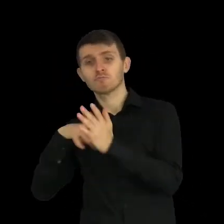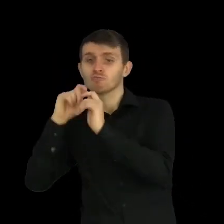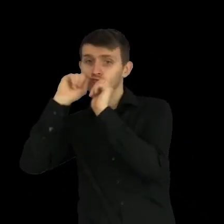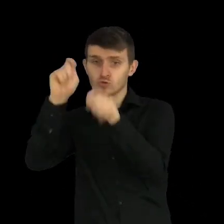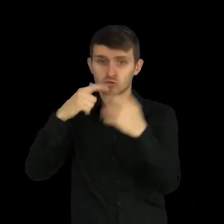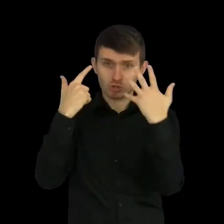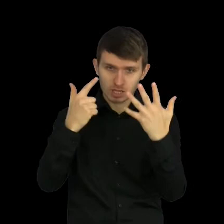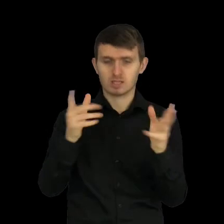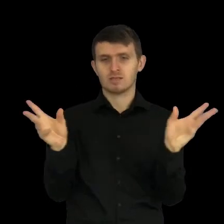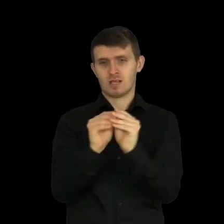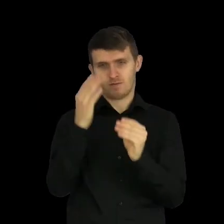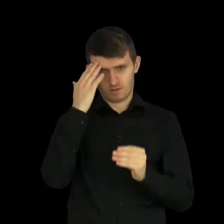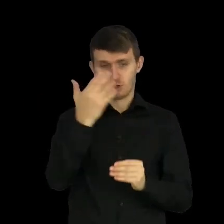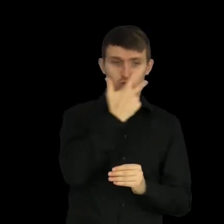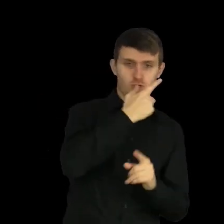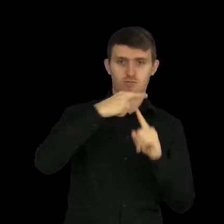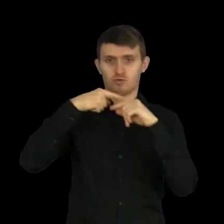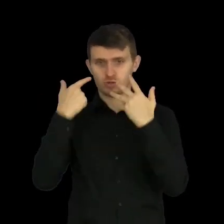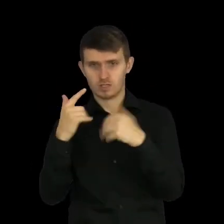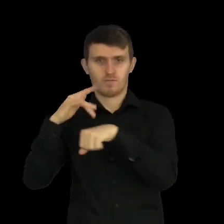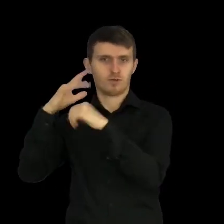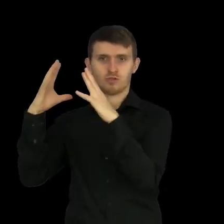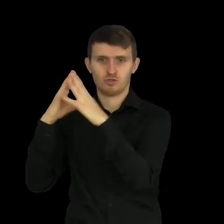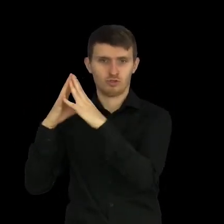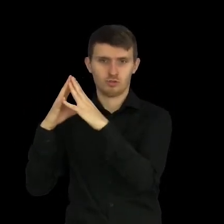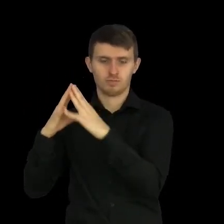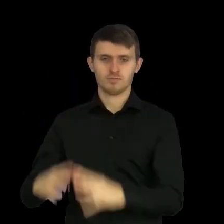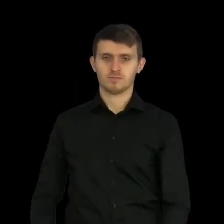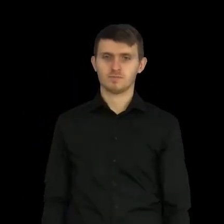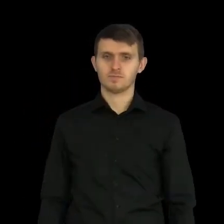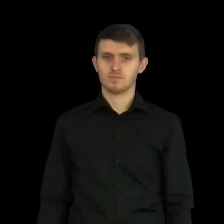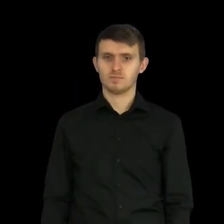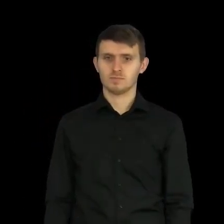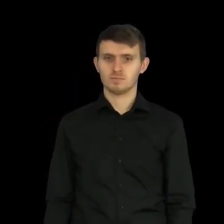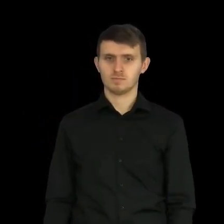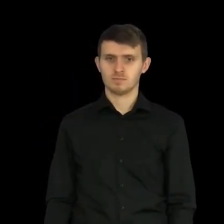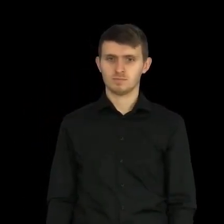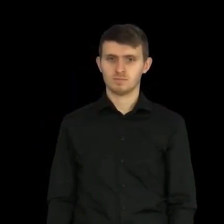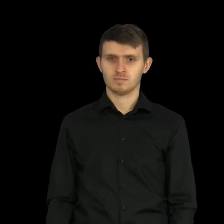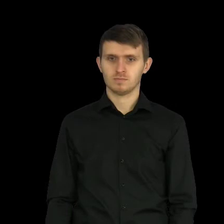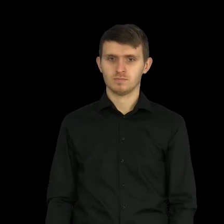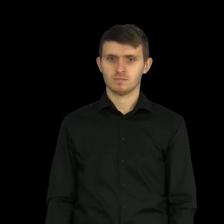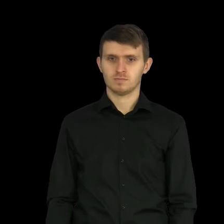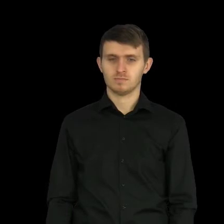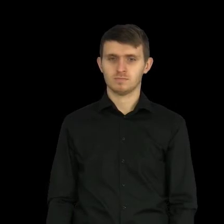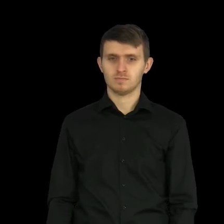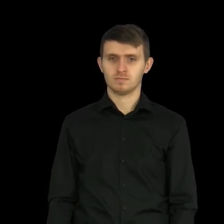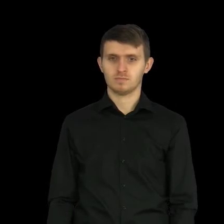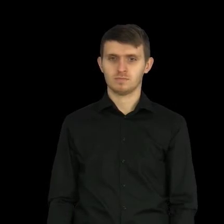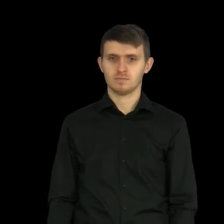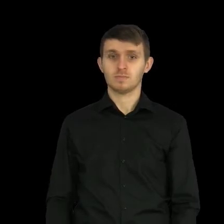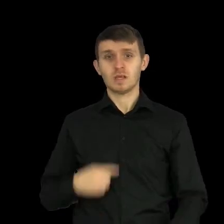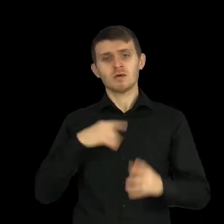mieliście trzy jabłka i dostaliście 7 to teraz macie 3 + 7 czyli 10 jabłek załóżmy jednak